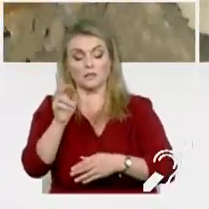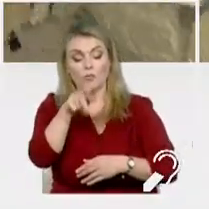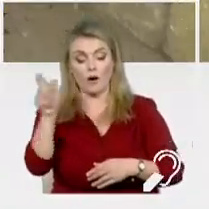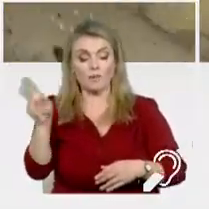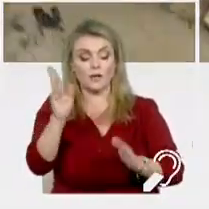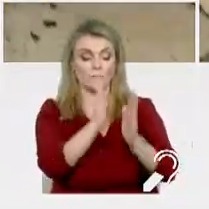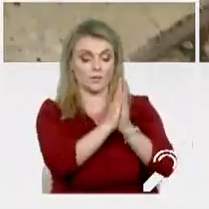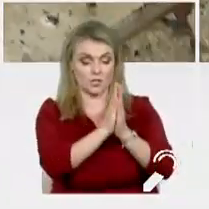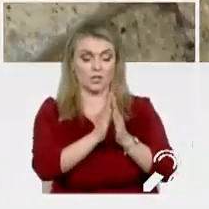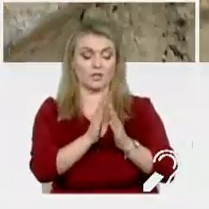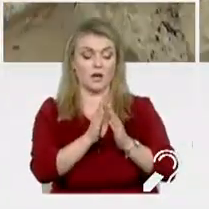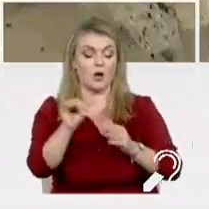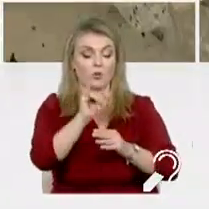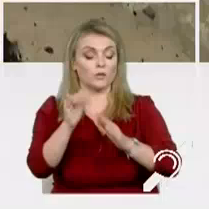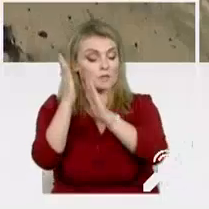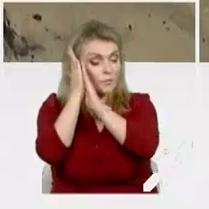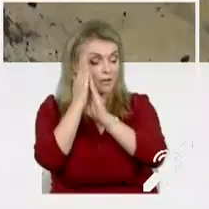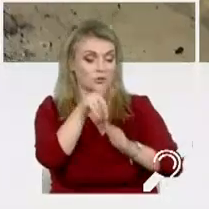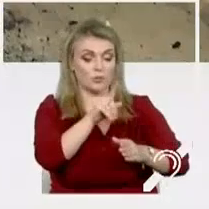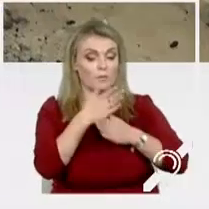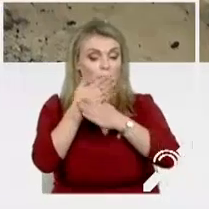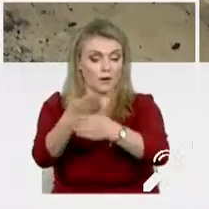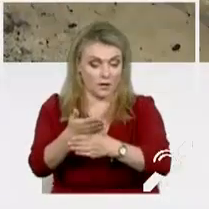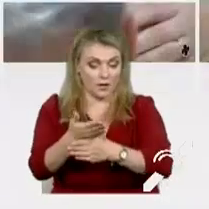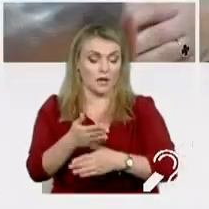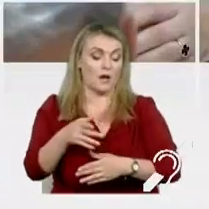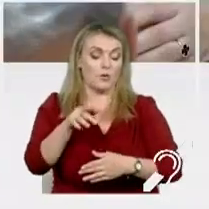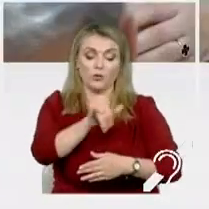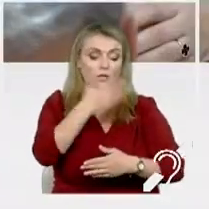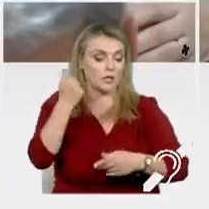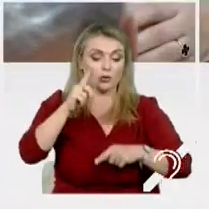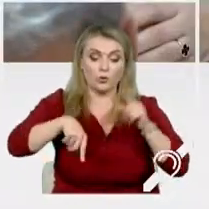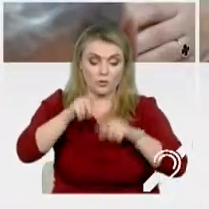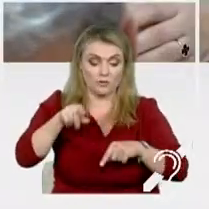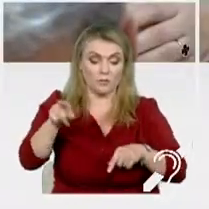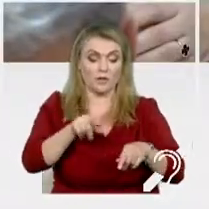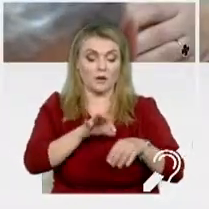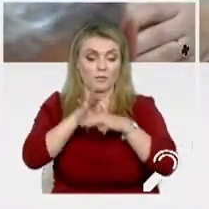cu administrația Universității de Stat Ion Creangă. Aceste persoane au fost